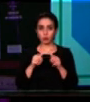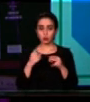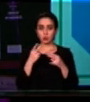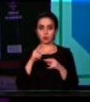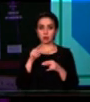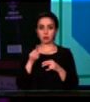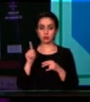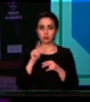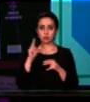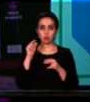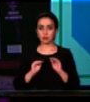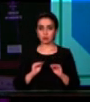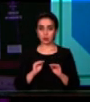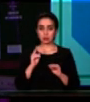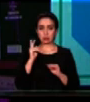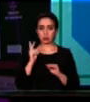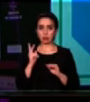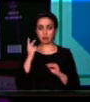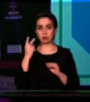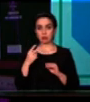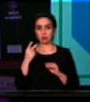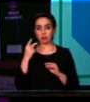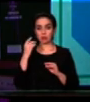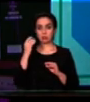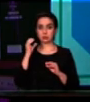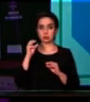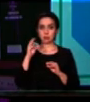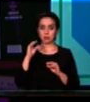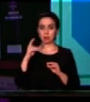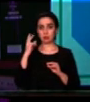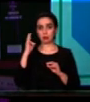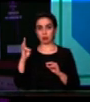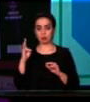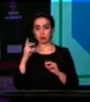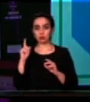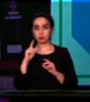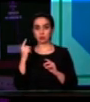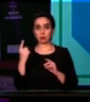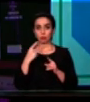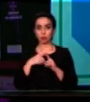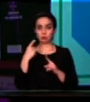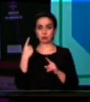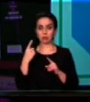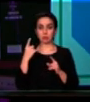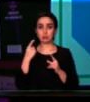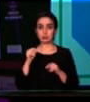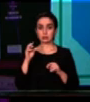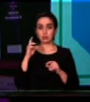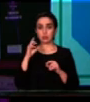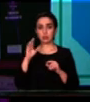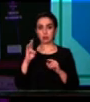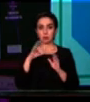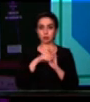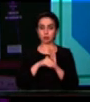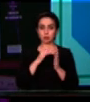чтобы эти числа создавать, 2 в степени еще n. Плюс единица, где n принадлежит